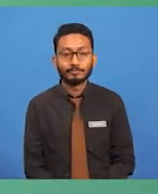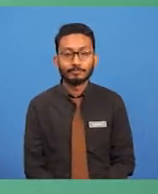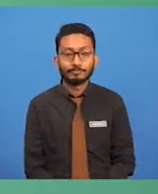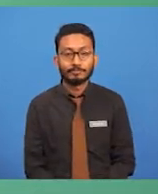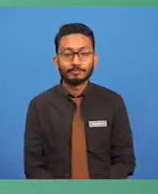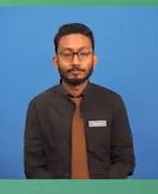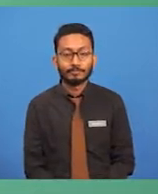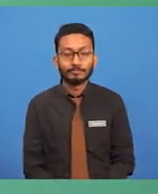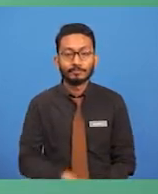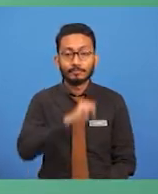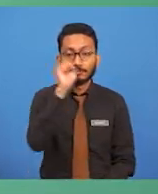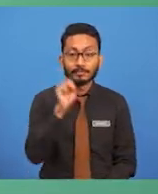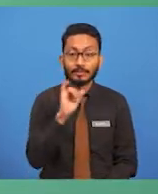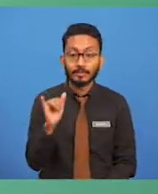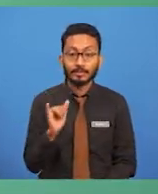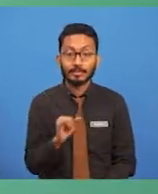Soalannya ialah,